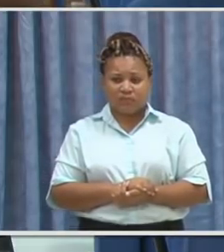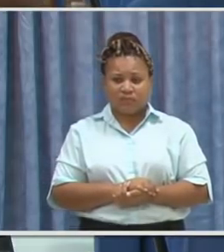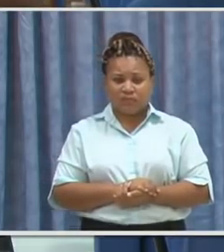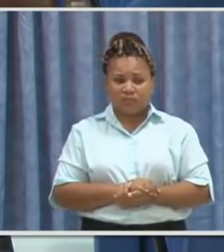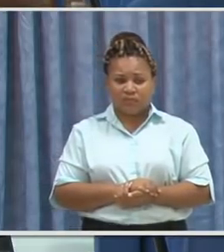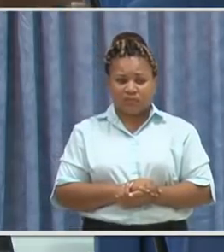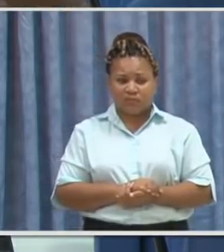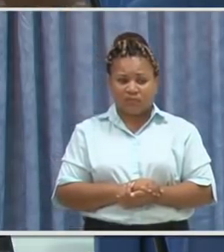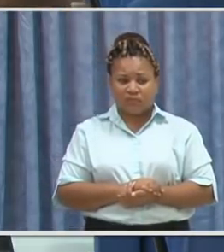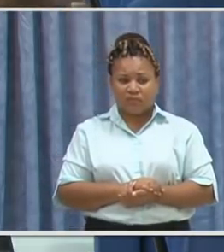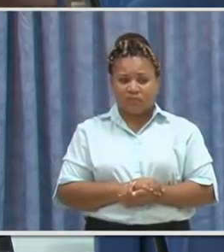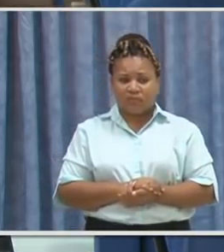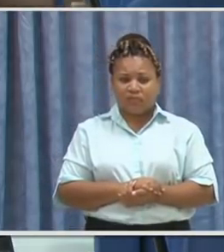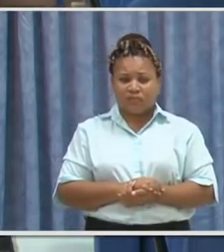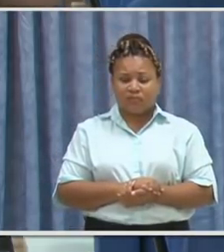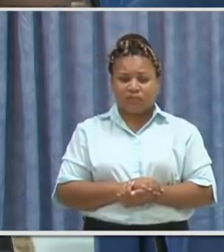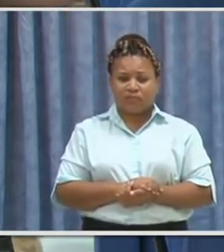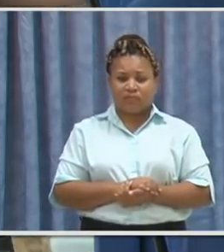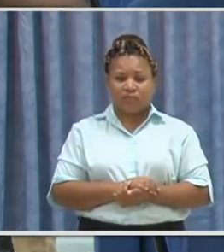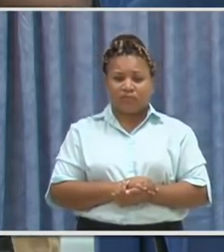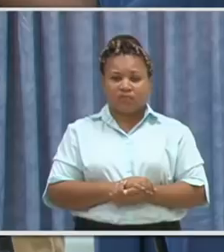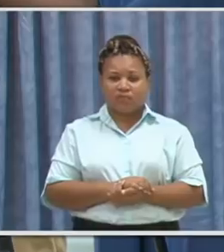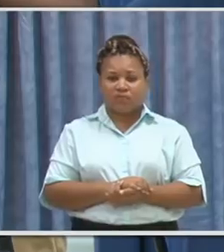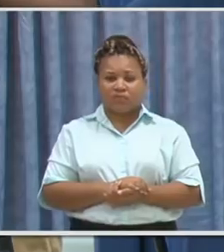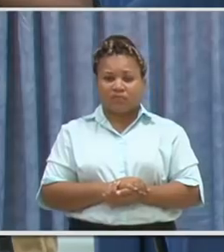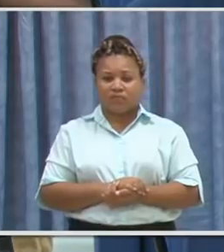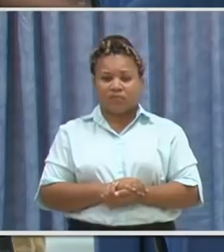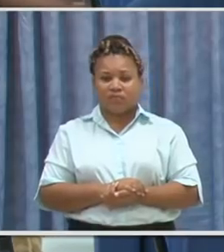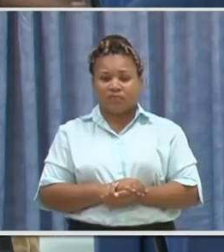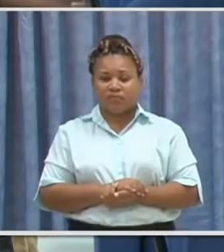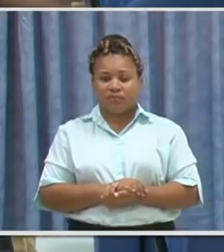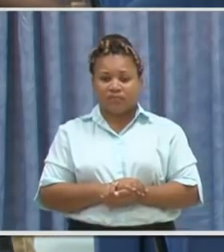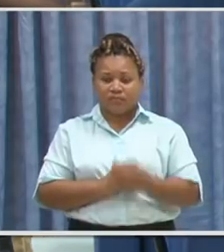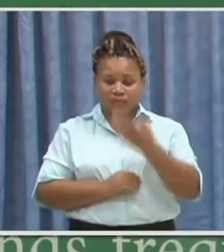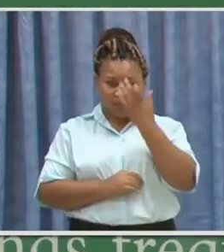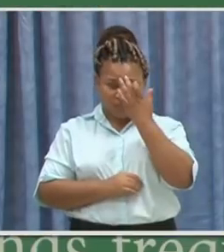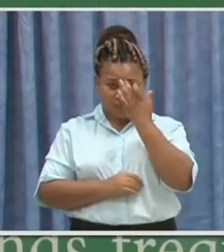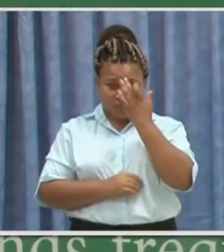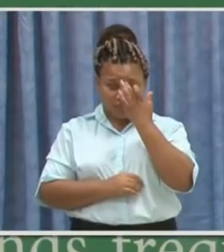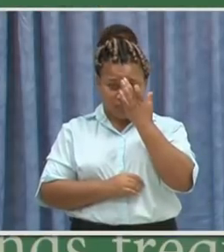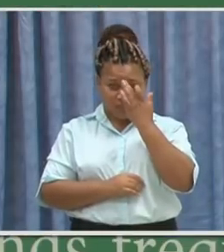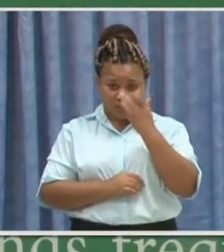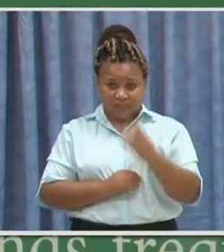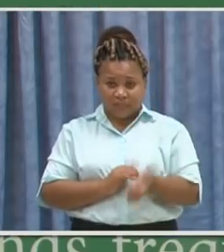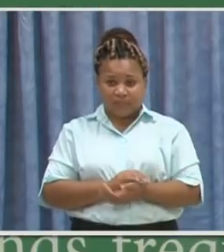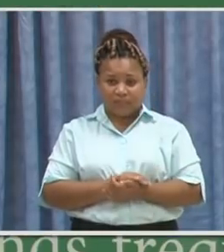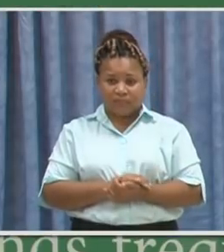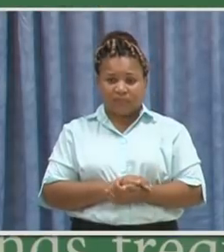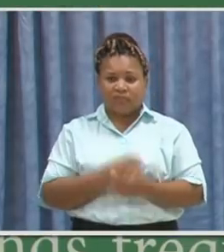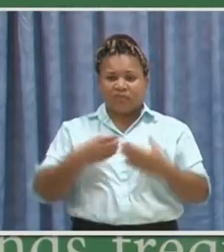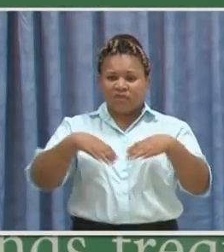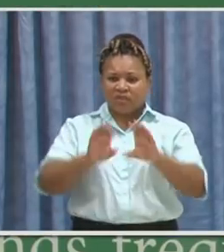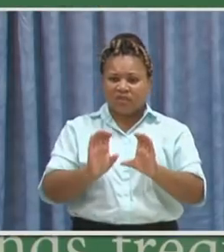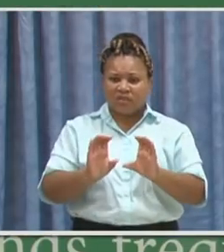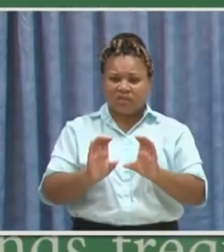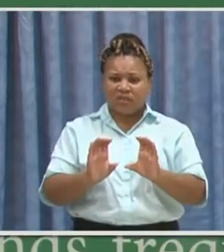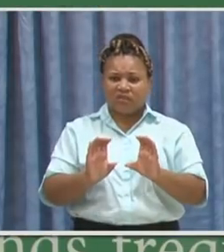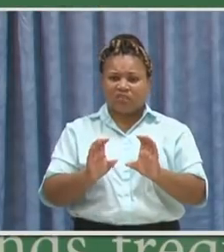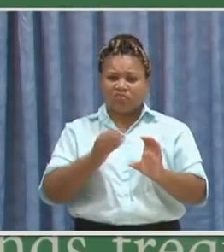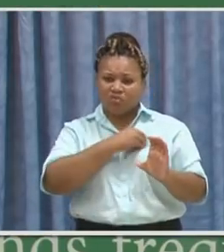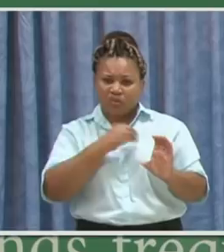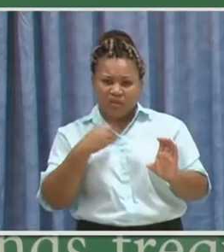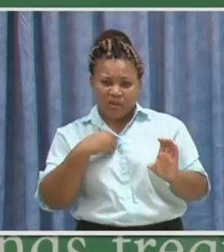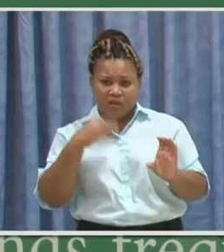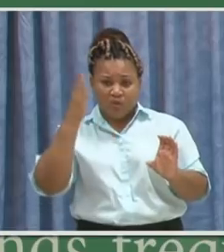Oui, il est casté l'opinion publique. Il faut nous faire attention qui nous parle ça escalade qui